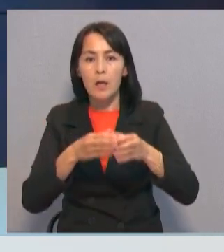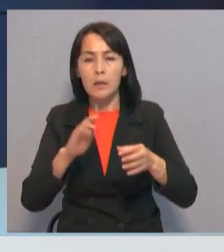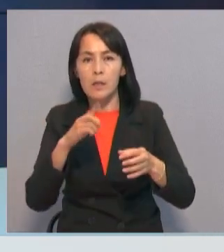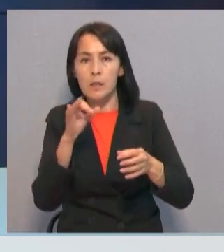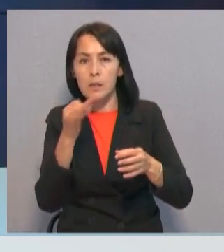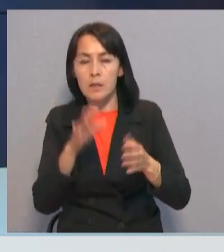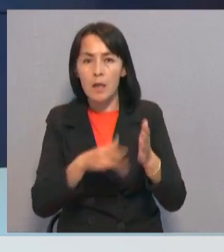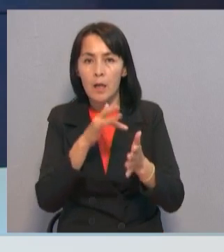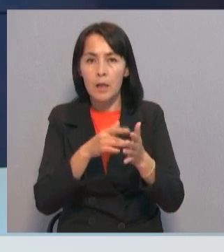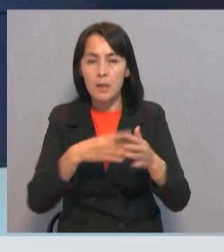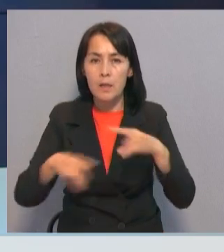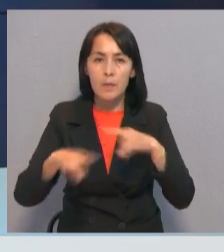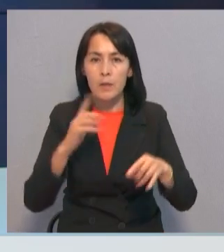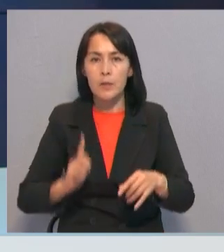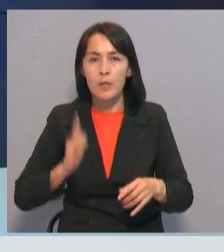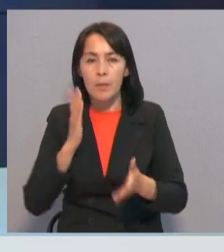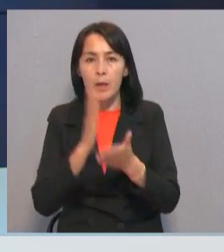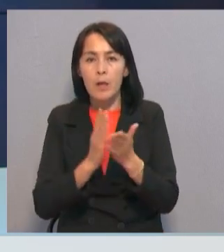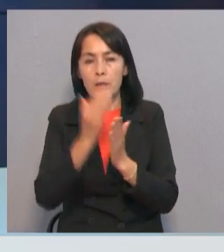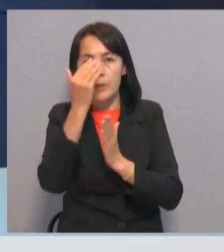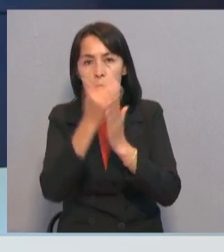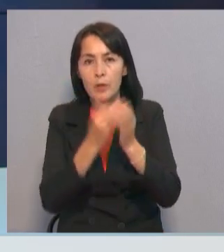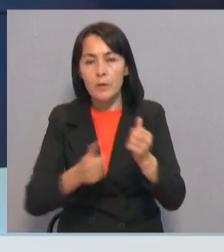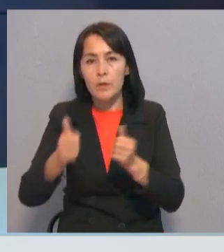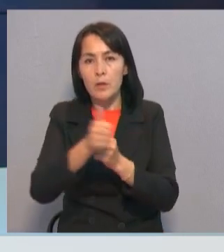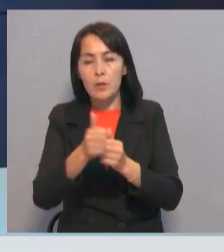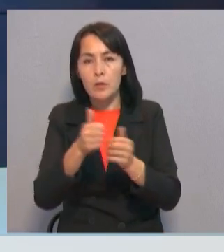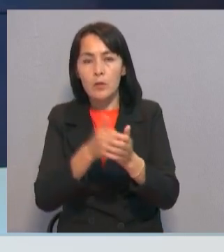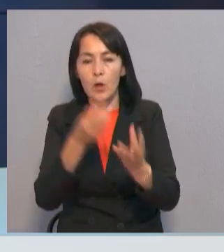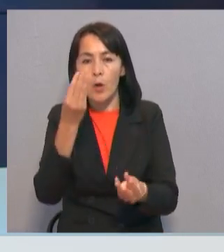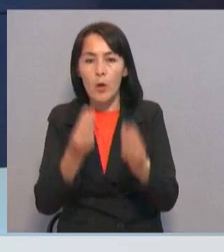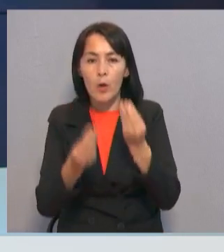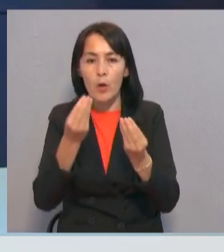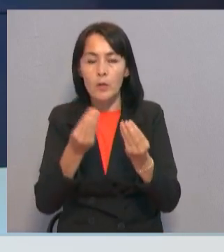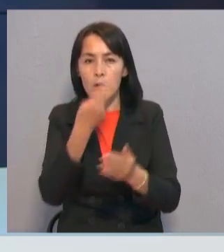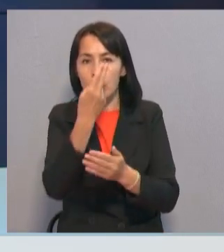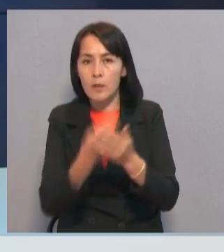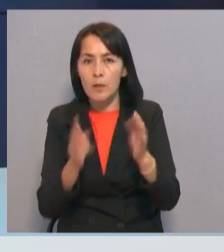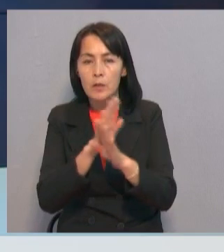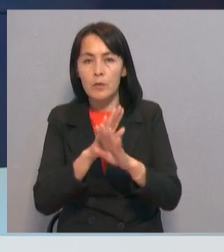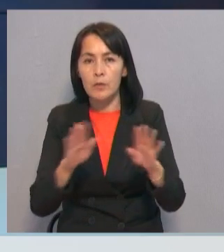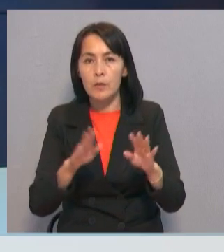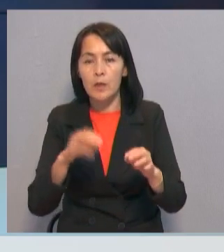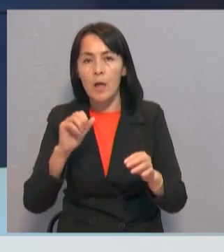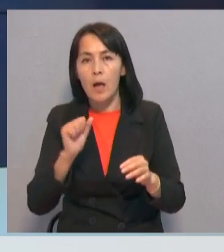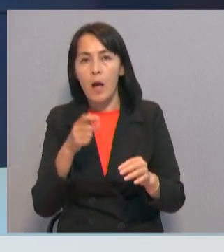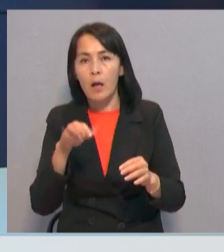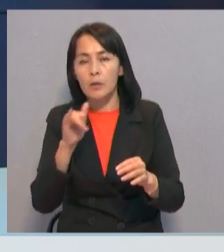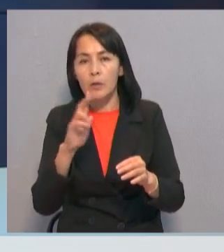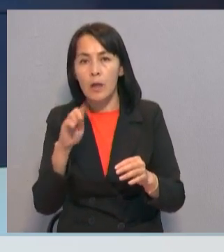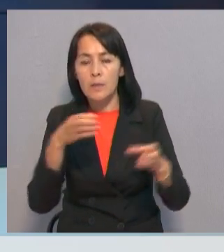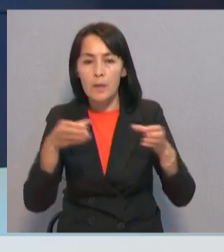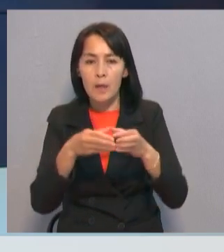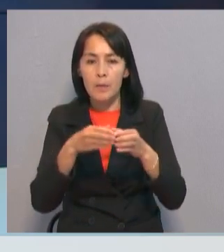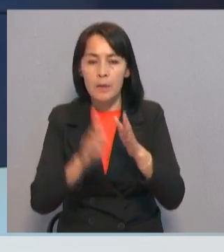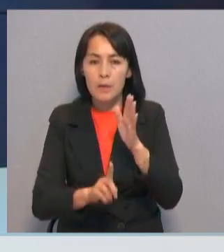Жетісай қаласының аяқ топ шеберлері бар. Турнир кестесінің көшін соңғы турдағы ойындарын жеңіліссіз өткізіп келе жатқан Ақтаудың Каспий командасы